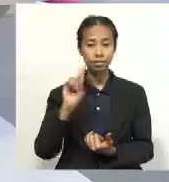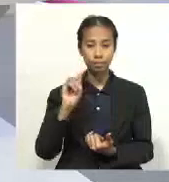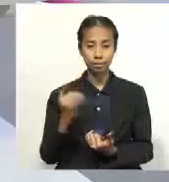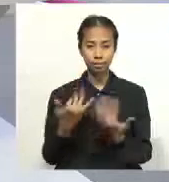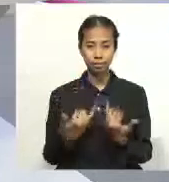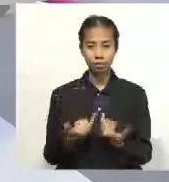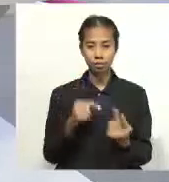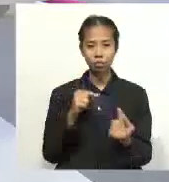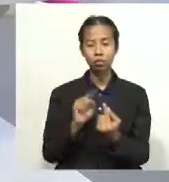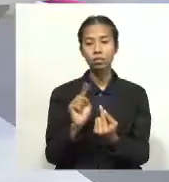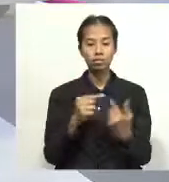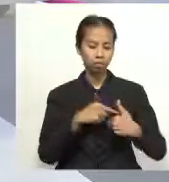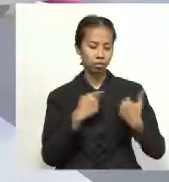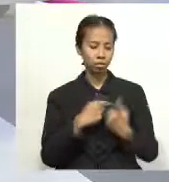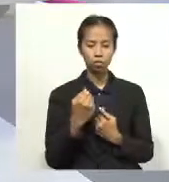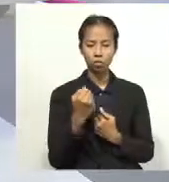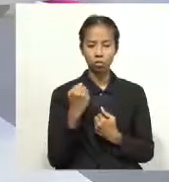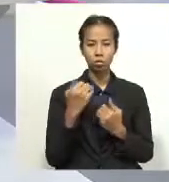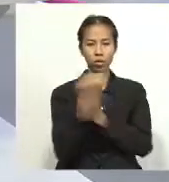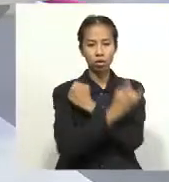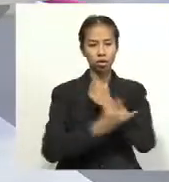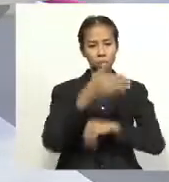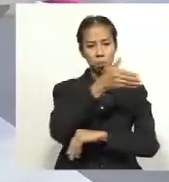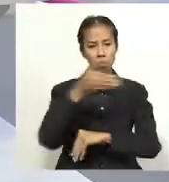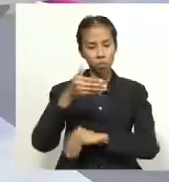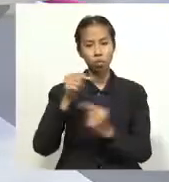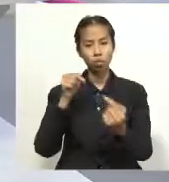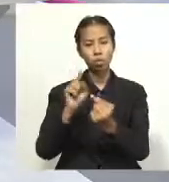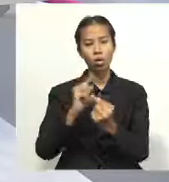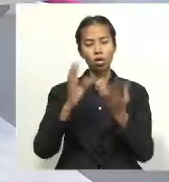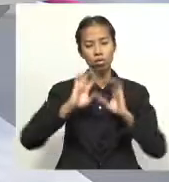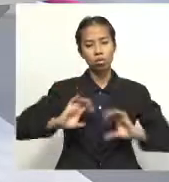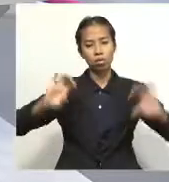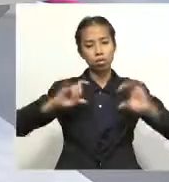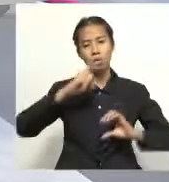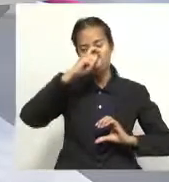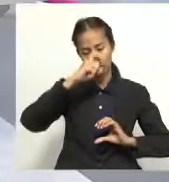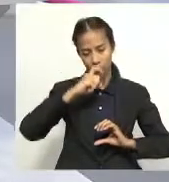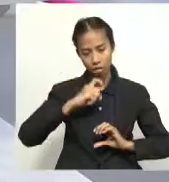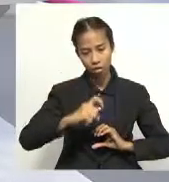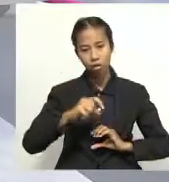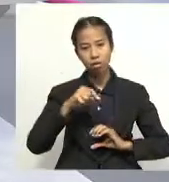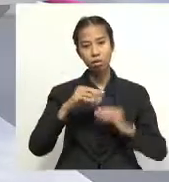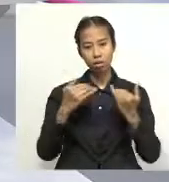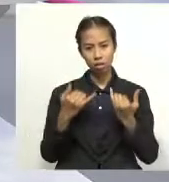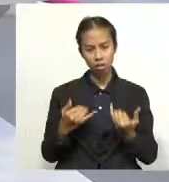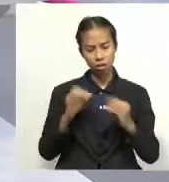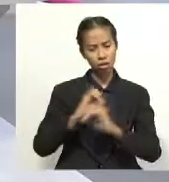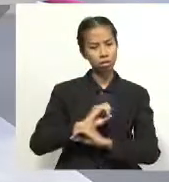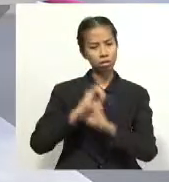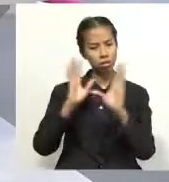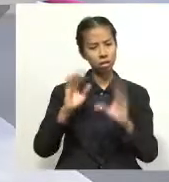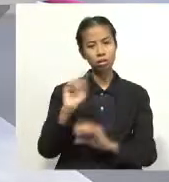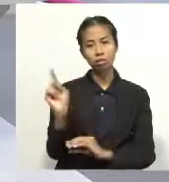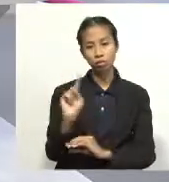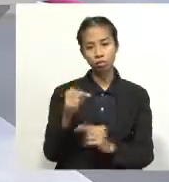พูดถึงเรื่องของความมั่นใจของนานาชาติต่อความมั่นคงของเสถียรภาพของรัฐบาลไทยในชุดนี้นะคะก็ได้แสดงเห็นอย่างชัดเจนแล้วด้ว